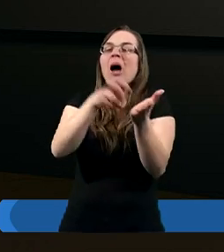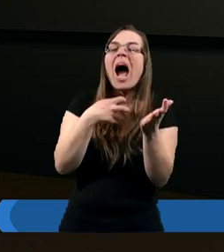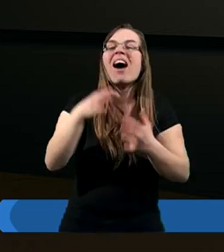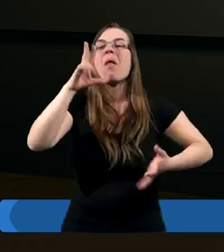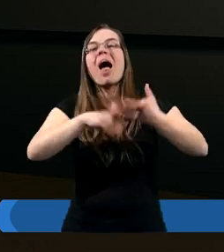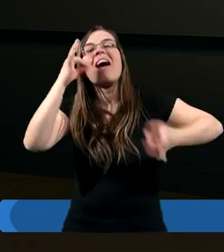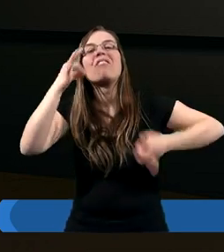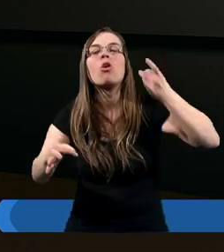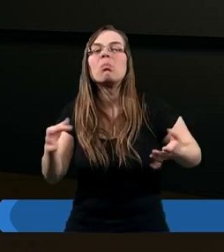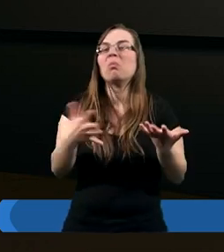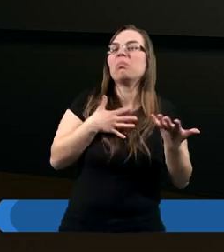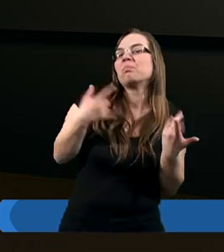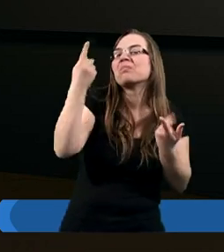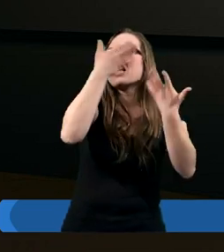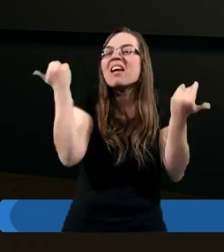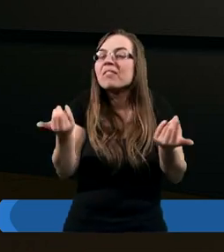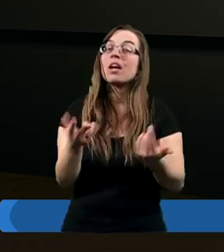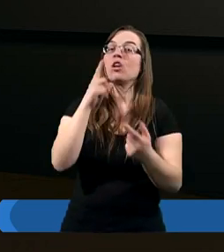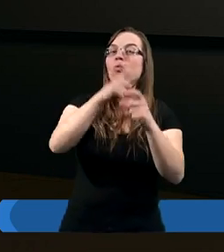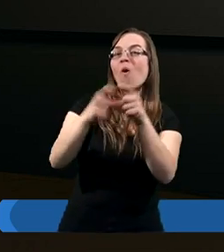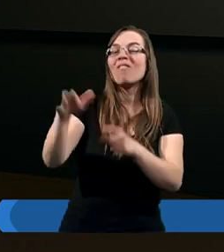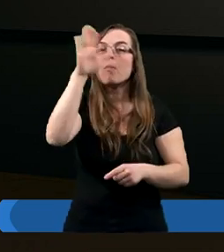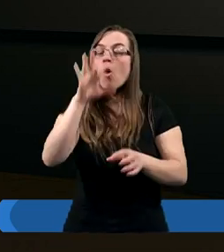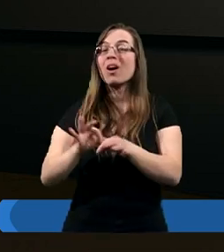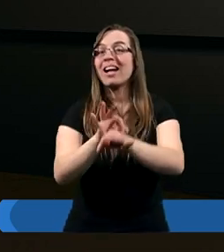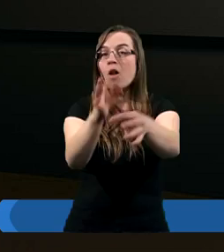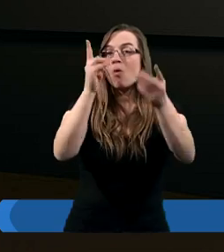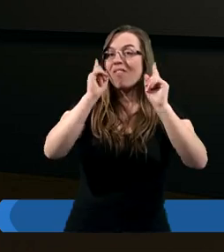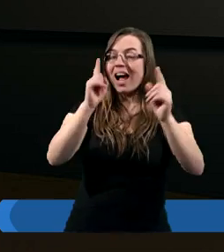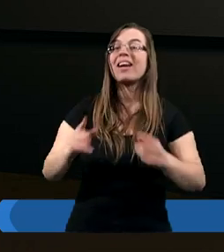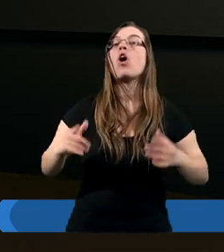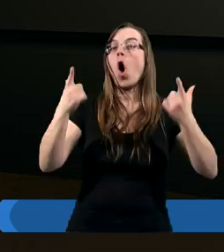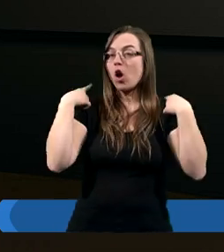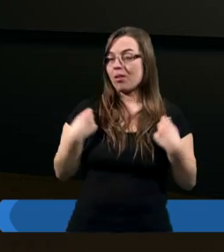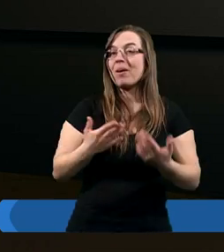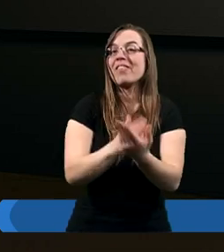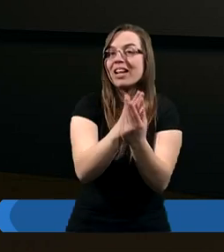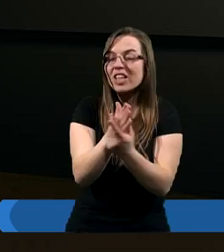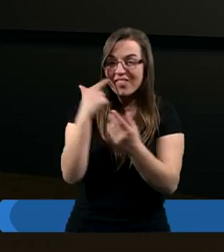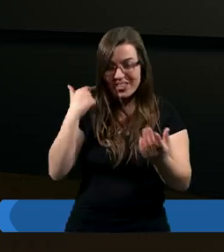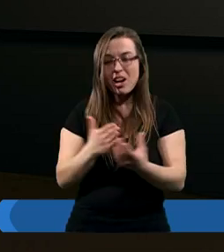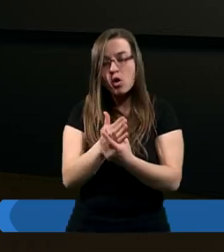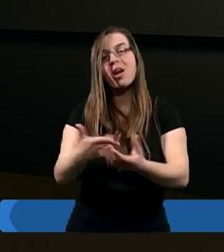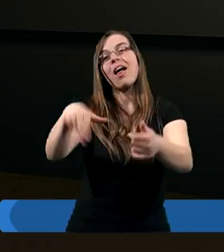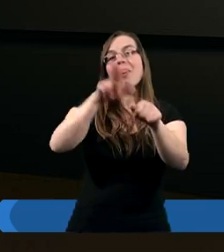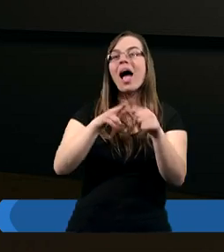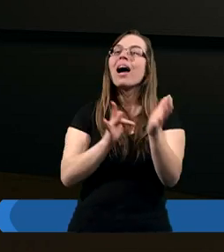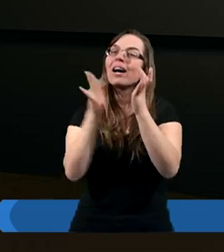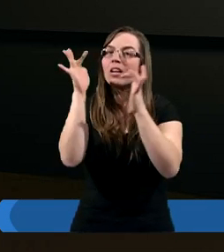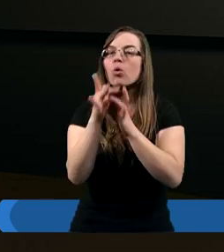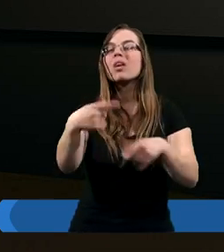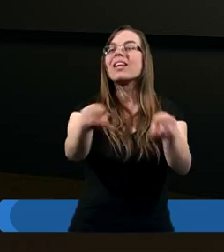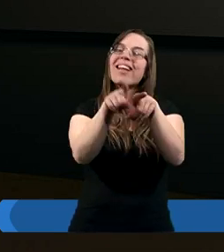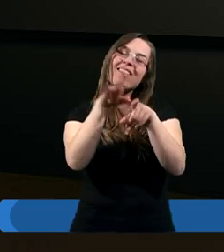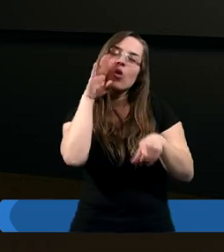na wszystkie wątpliwości, Słowo Boże, kierując uwagę osoby wierzącej na Chrystusa,